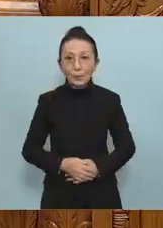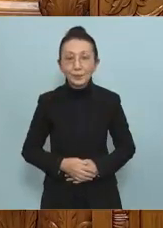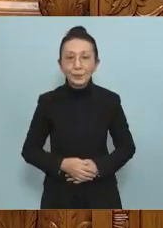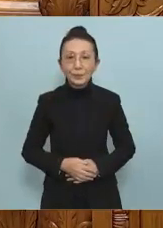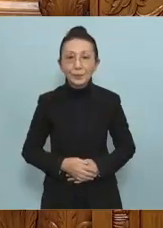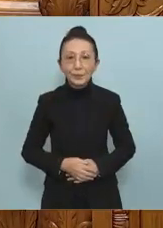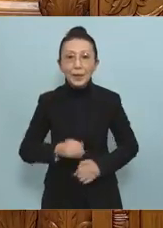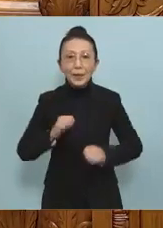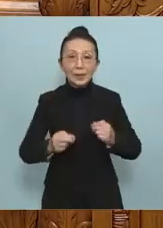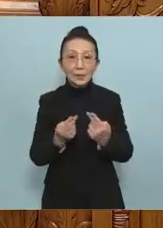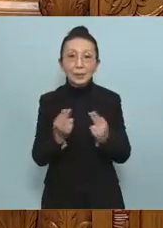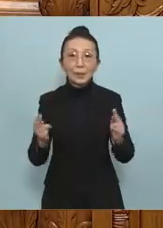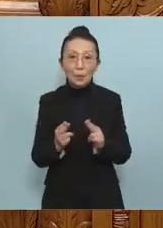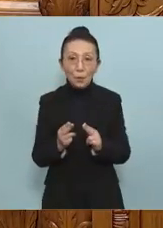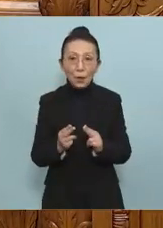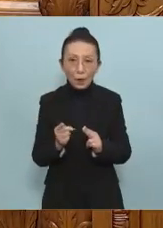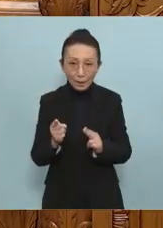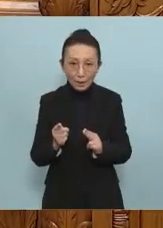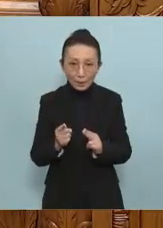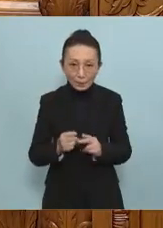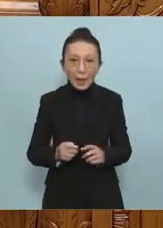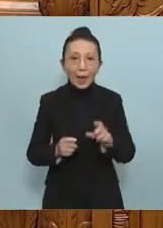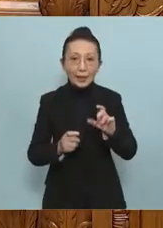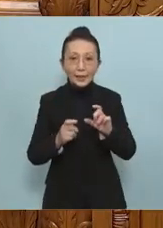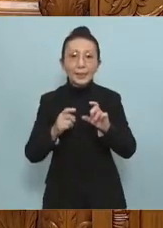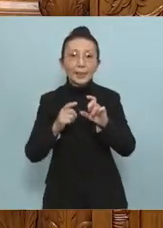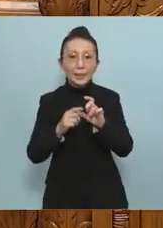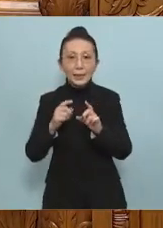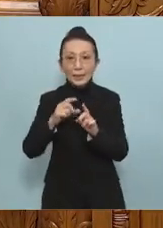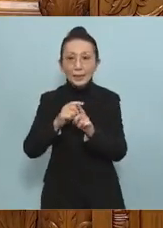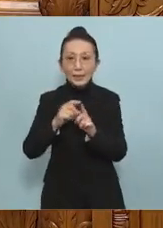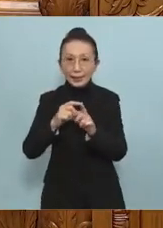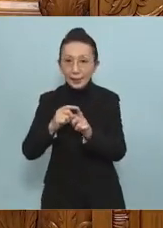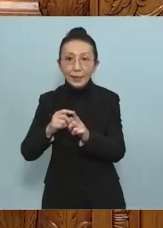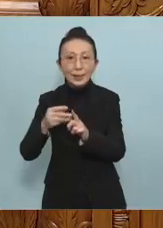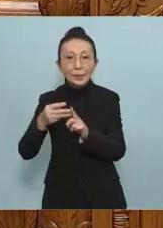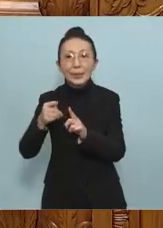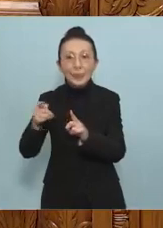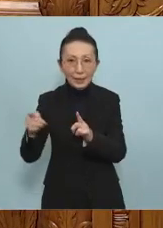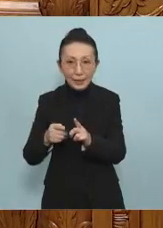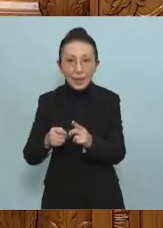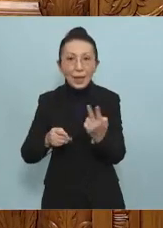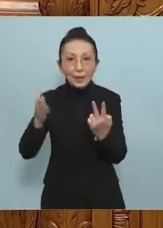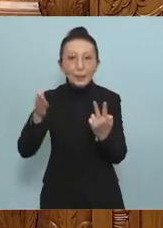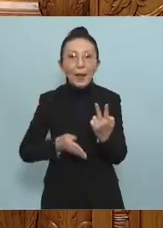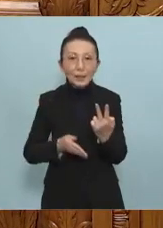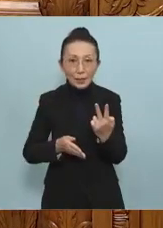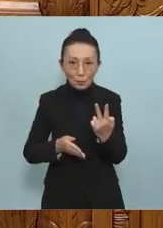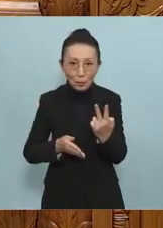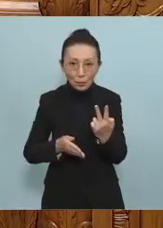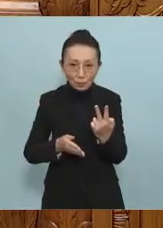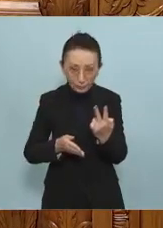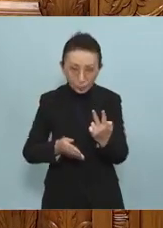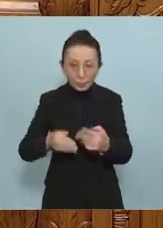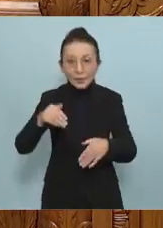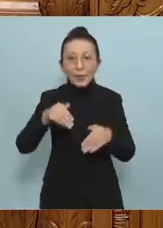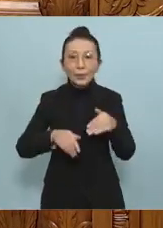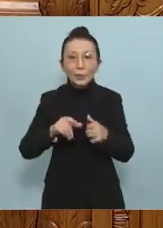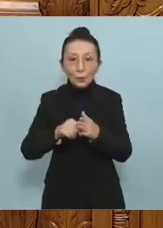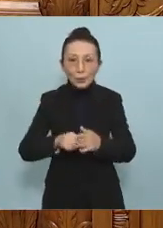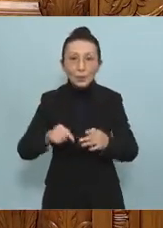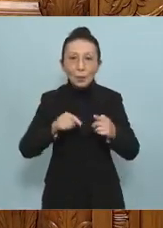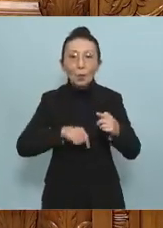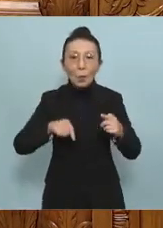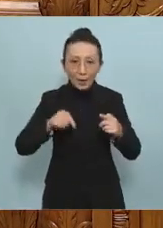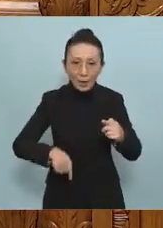自民党は防衛費 GDP 比 2% を念頭に増額を目指すと総選挙の公約に掲げ、補正